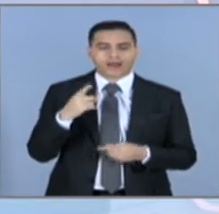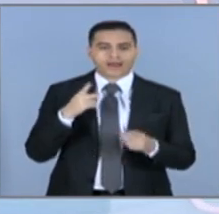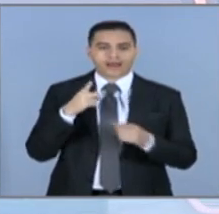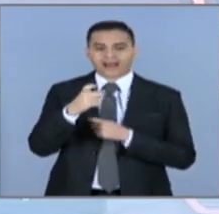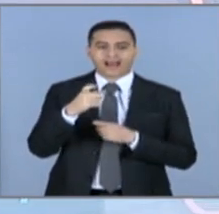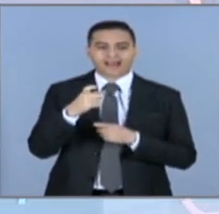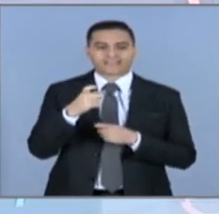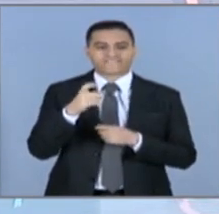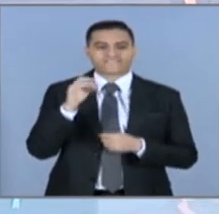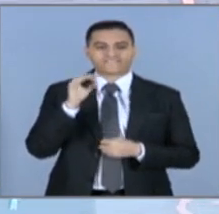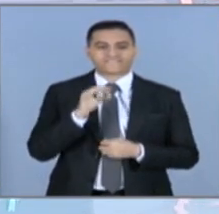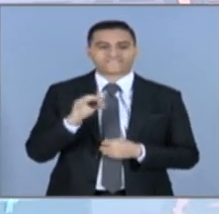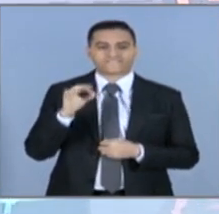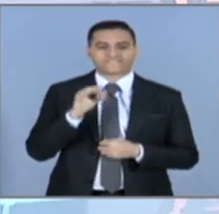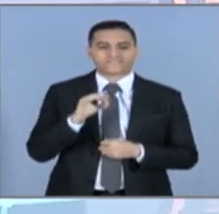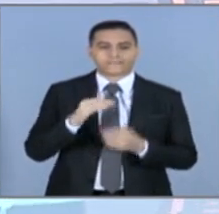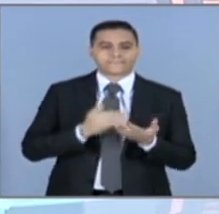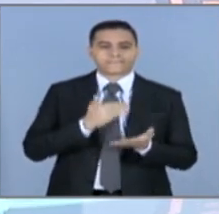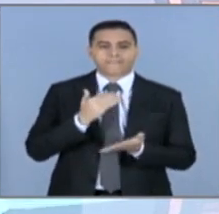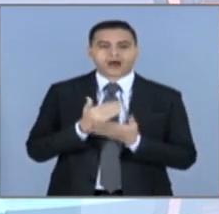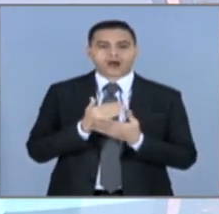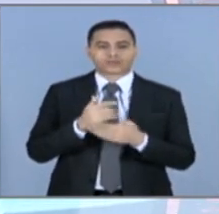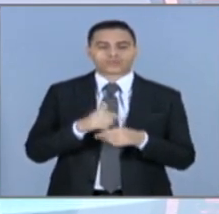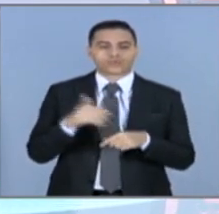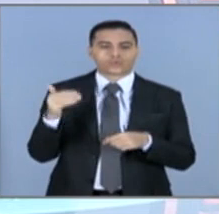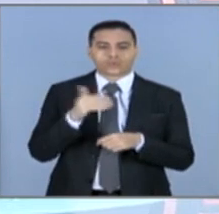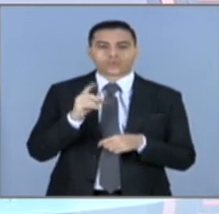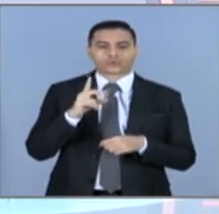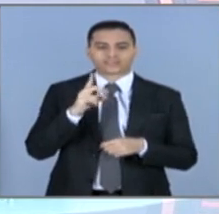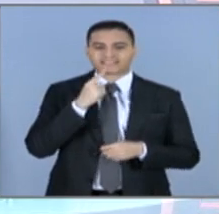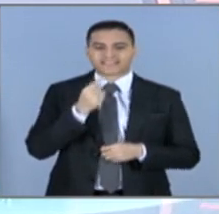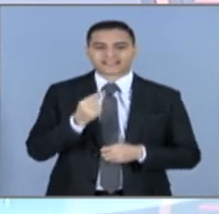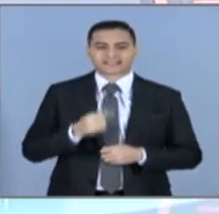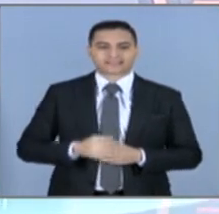سجل الهدف بعد مرور 21 ثانية.